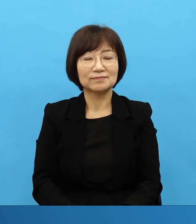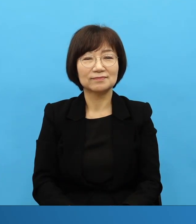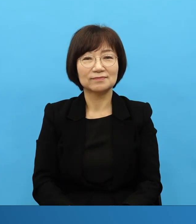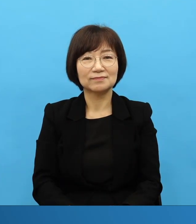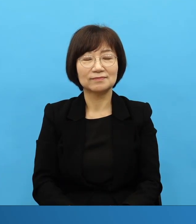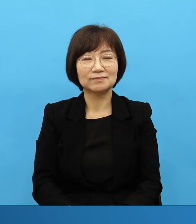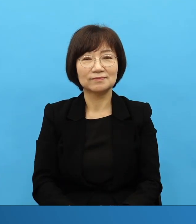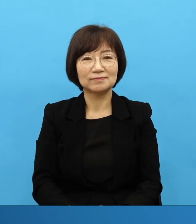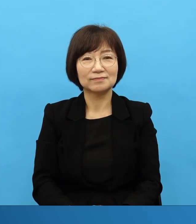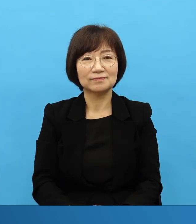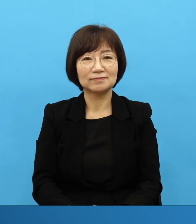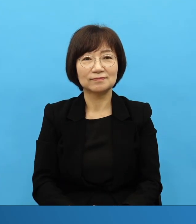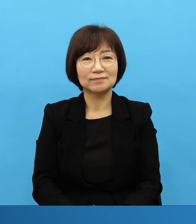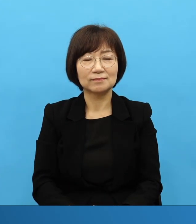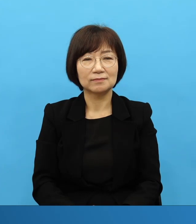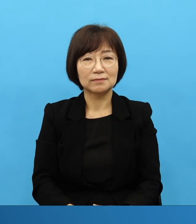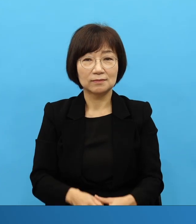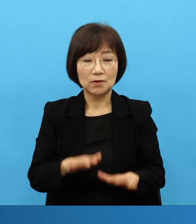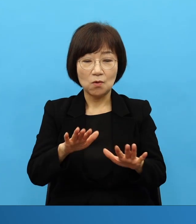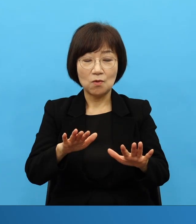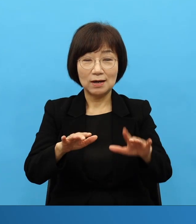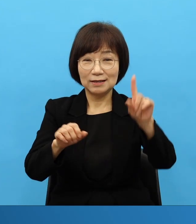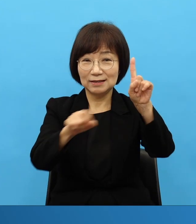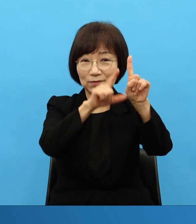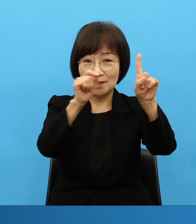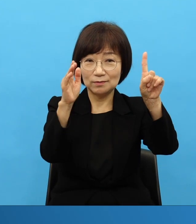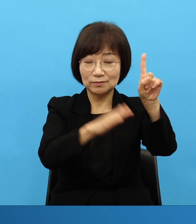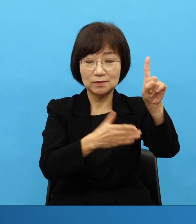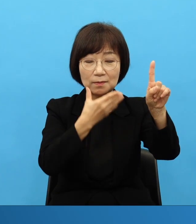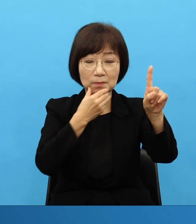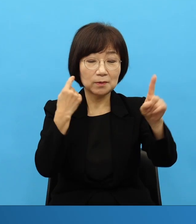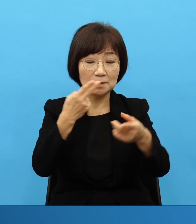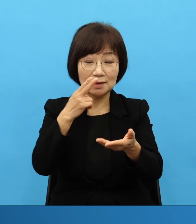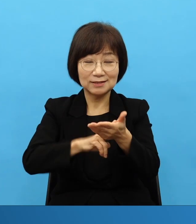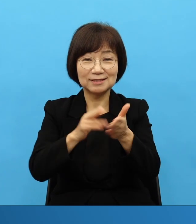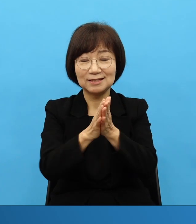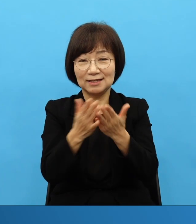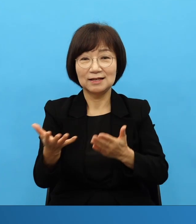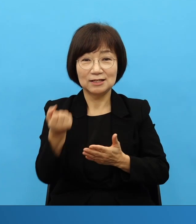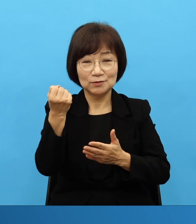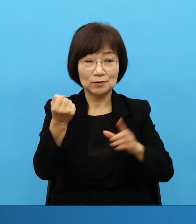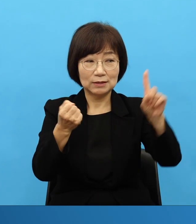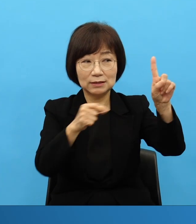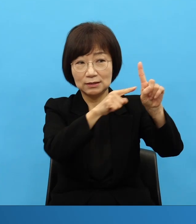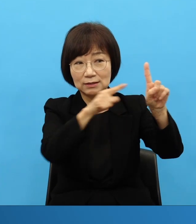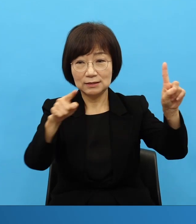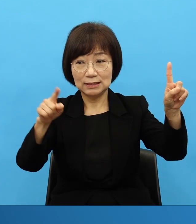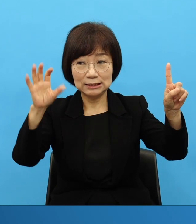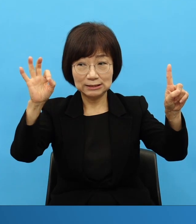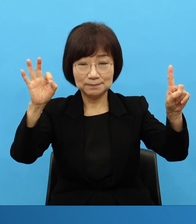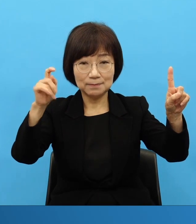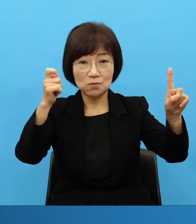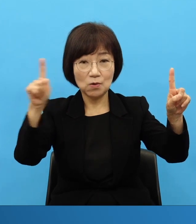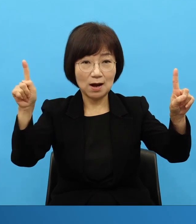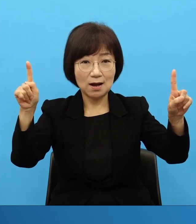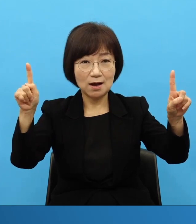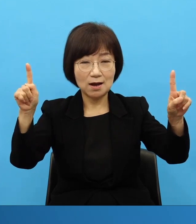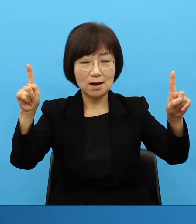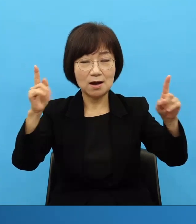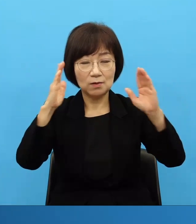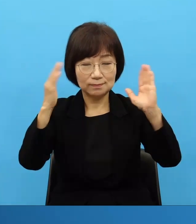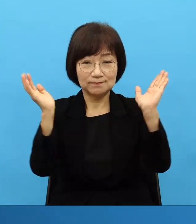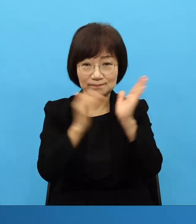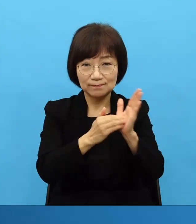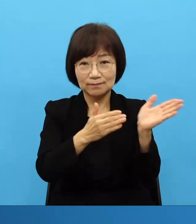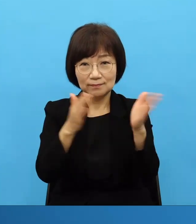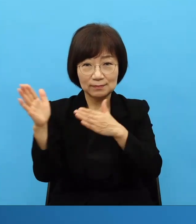237 화요제자 훈련은 올해 1월부터 복음 편지를 교재로 1과부터 10과까지의 강의를 마쳤고 9월부터